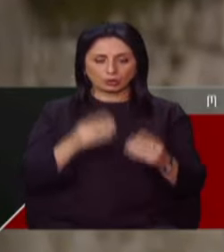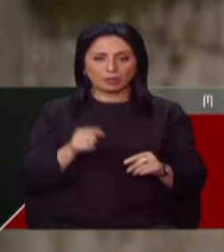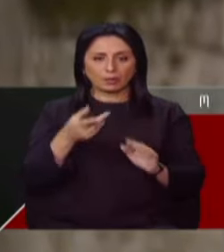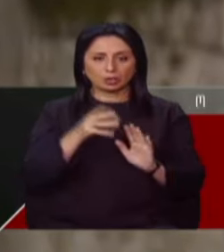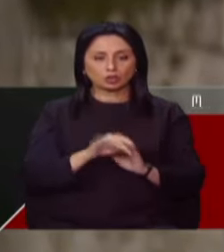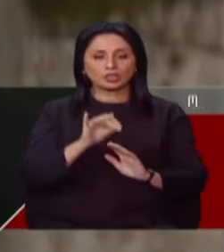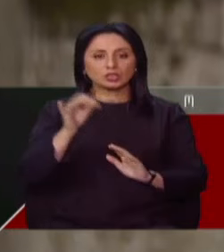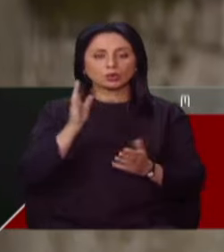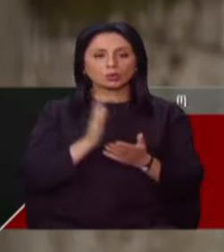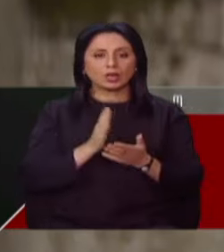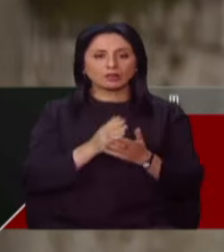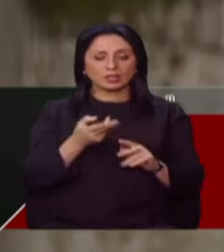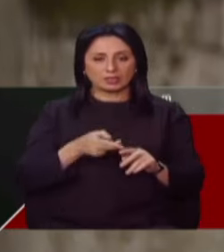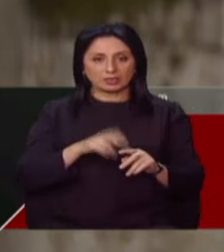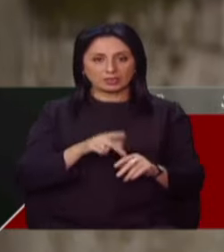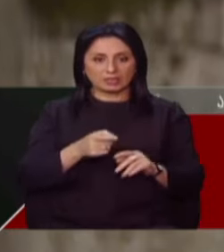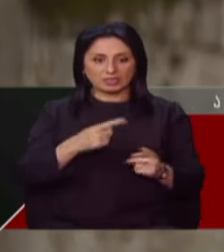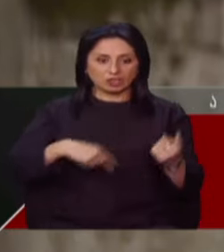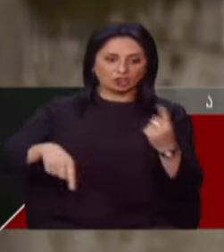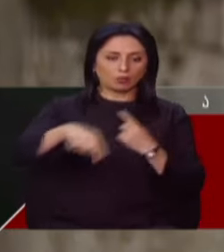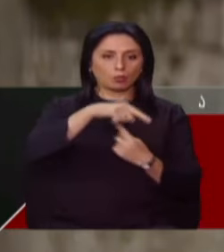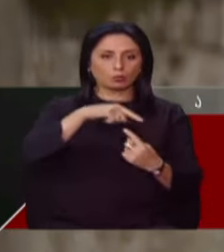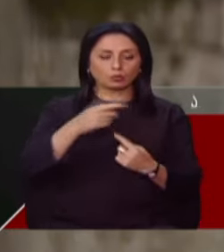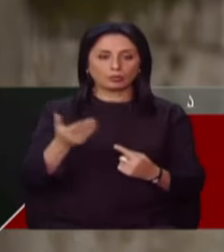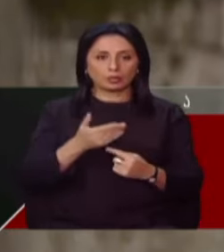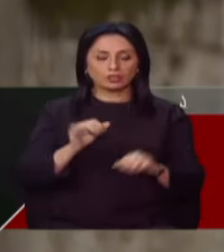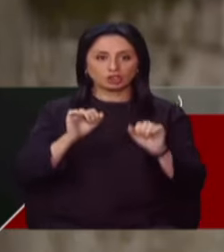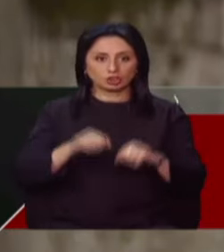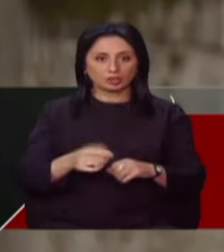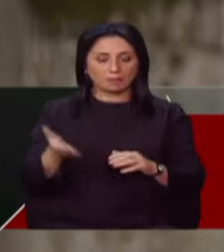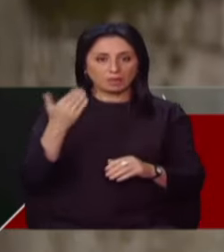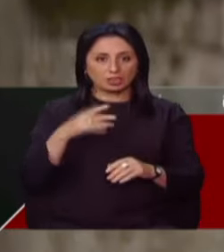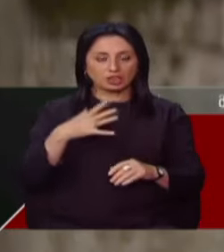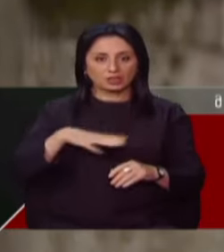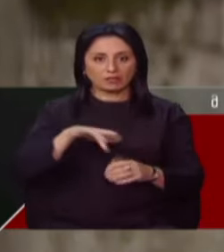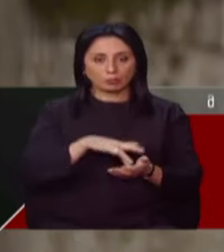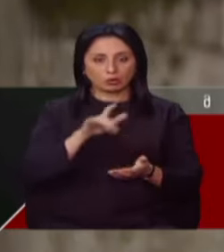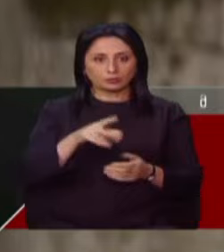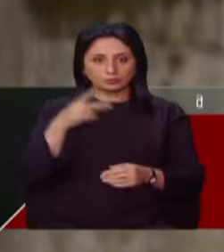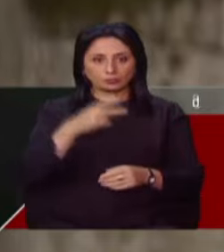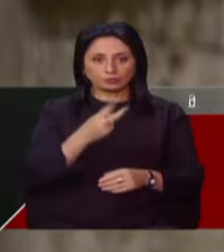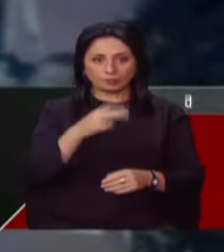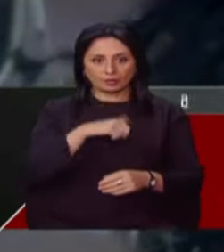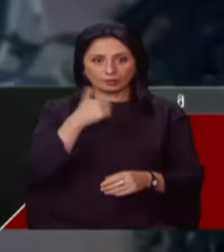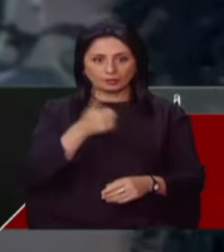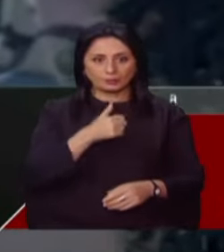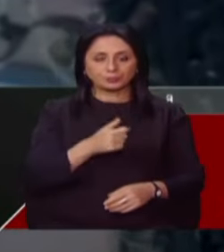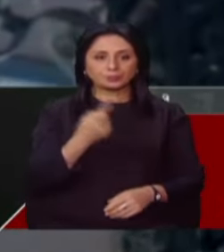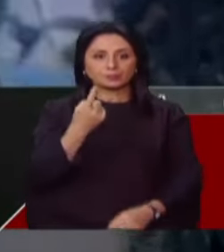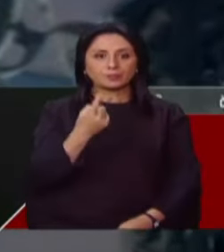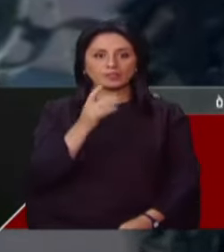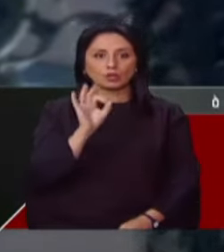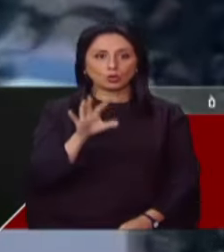მათ შორის ისტორიული არის ის შემობრუნება, რომელიც შეძლო მაშინ საქართველოს მოსახლეობამ 2012 წელს.